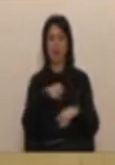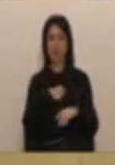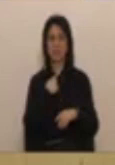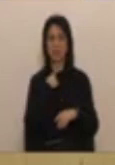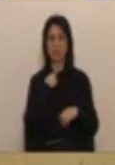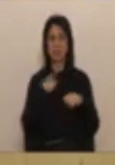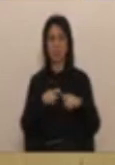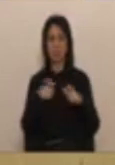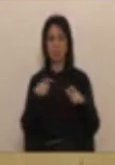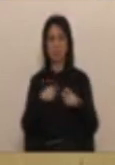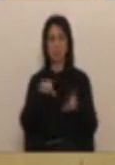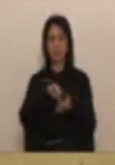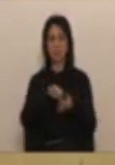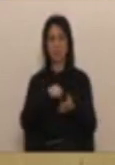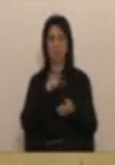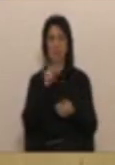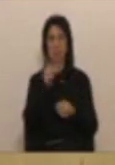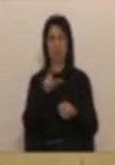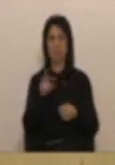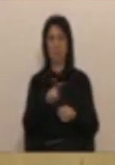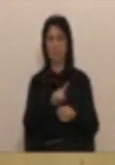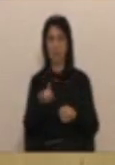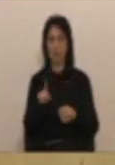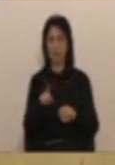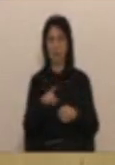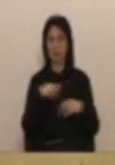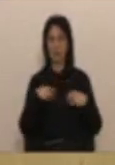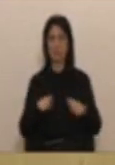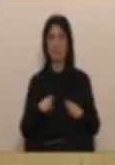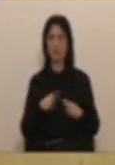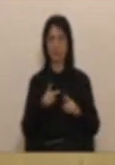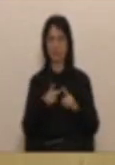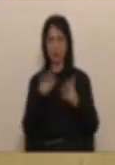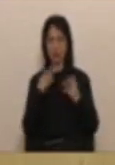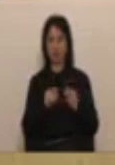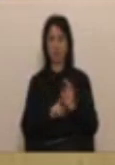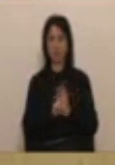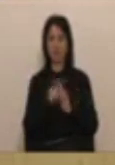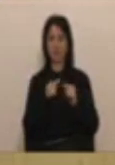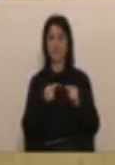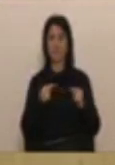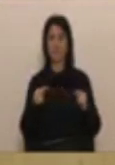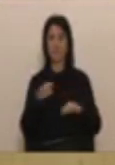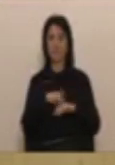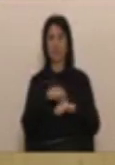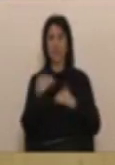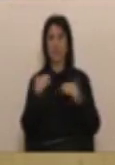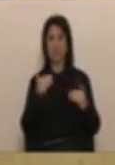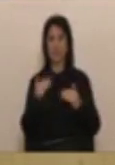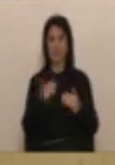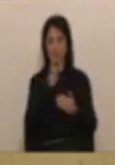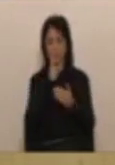ხმის მანდატები, წარმოადგინეთ ჩვენი კანდიდატები. Მაგრამ სამწუხაროდ მეორე დღესვე დაიწყო სხვადასხვა პარტიების